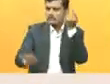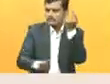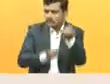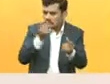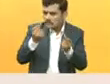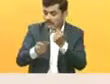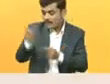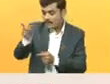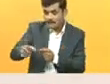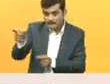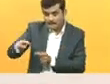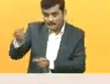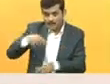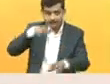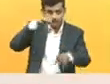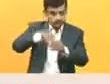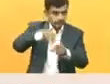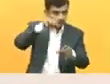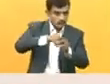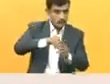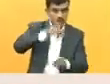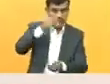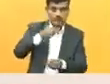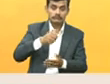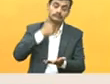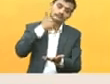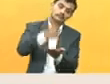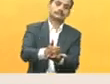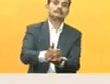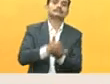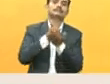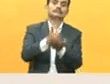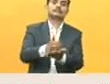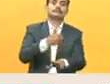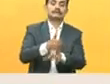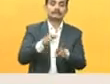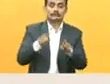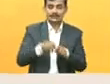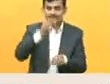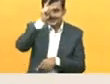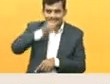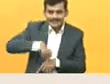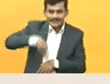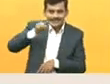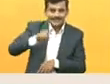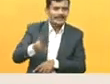की भागीदारी को बहुत बड़ा स्थान दिया है। देश में जब